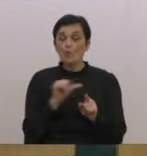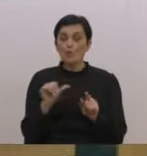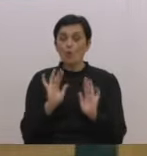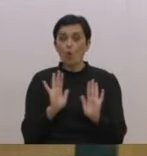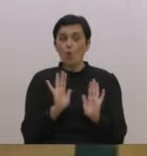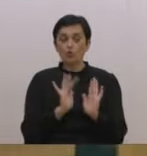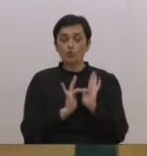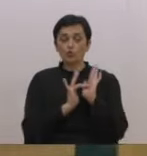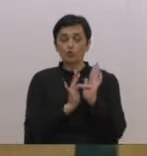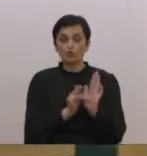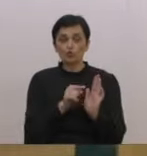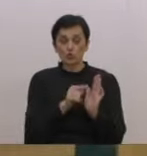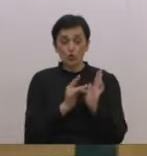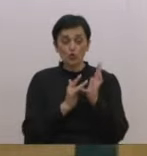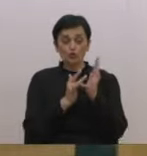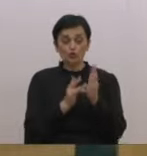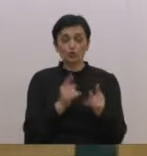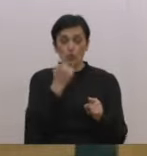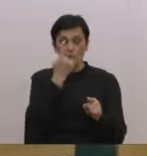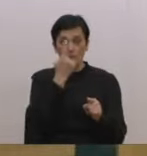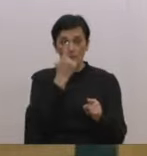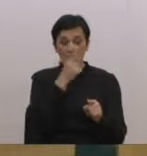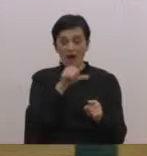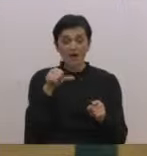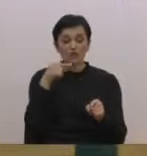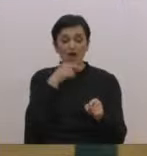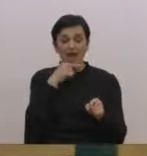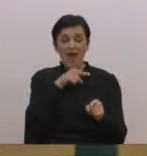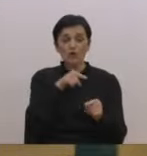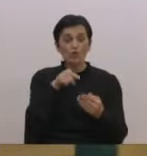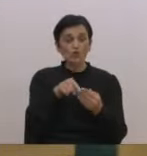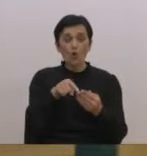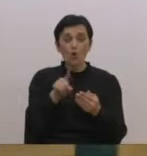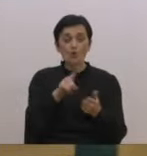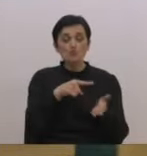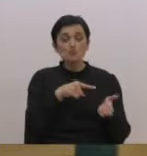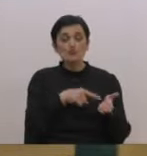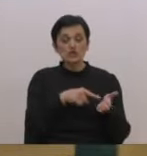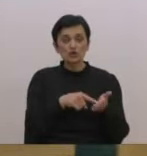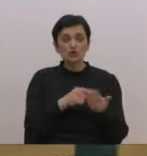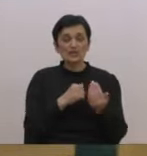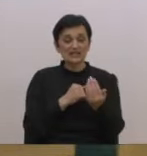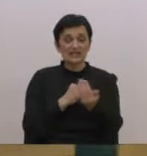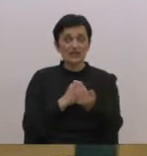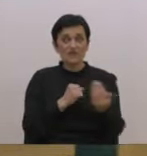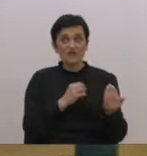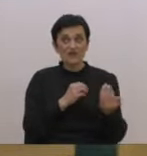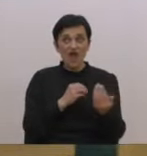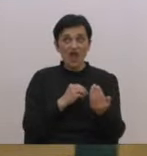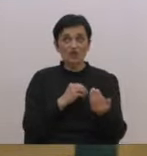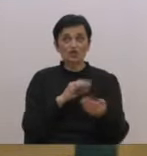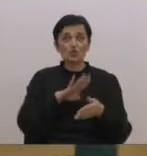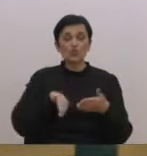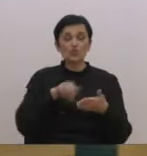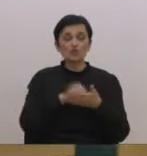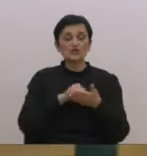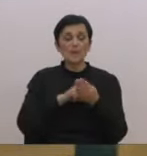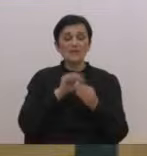მხოლოდ ტურიზმიდან. და ეს ტურიზმი მარტო ეკონომიკაზე კი არ მიუთითებს. მიუთითებს ასევე თქვენი უსაფუძო კრიტიკის